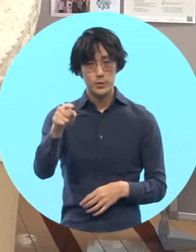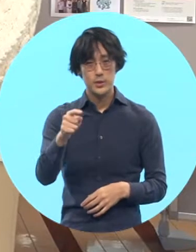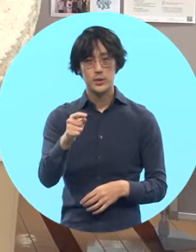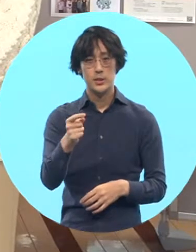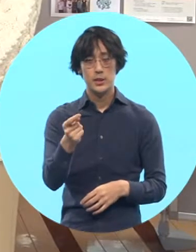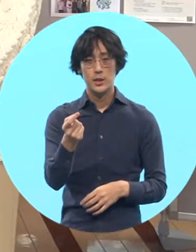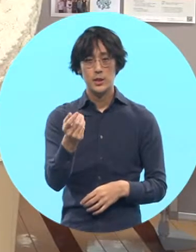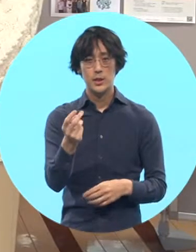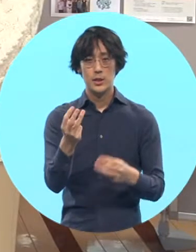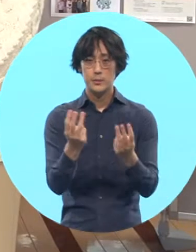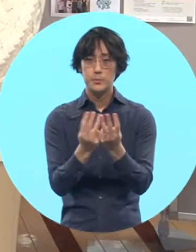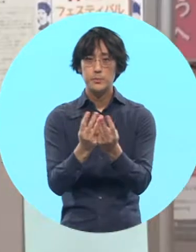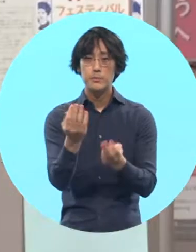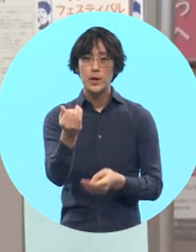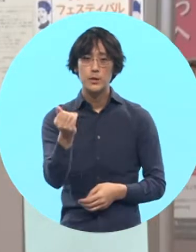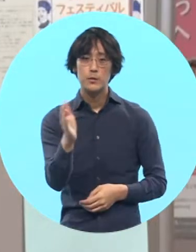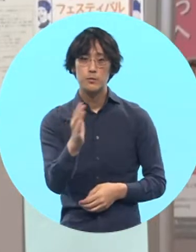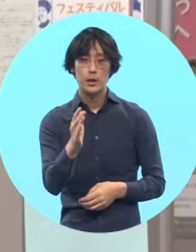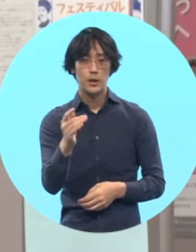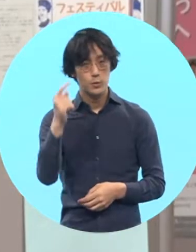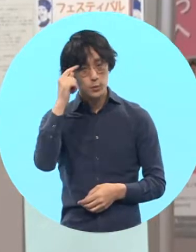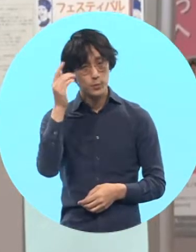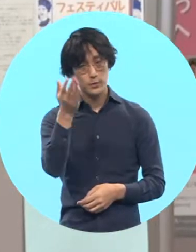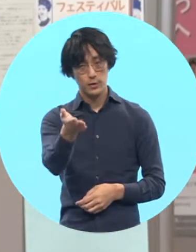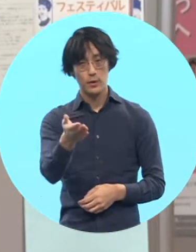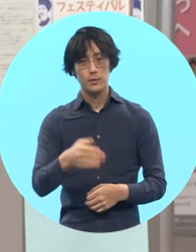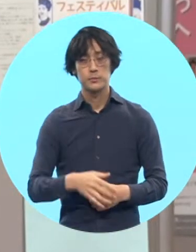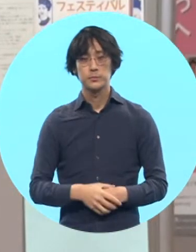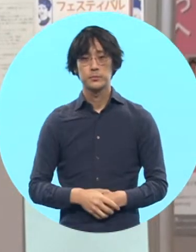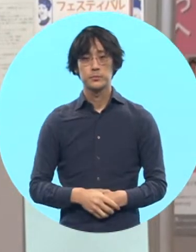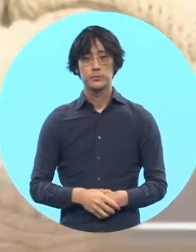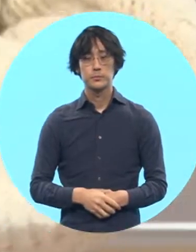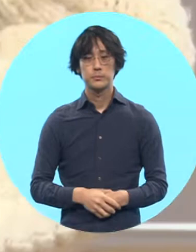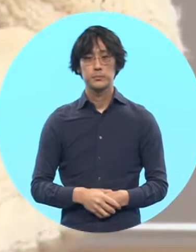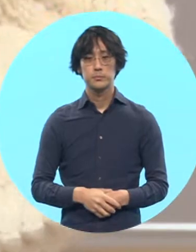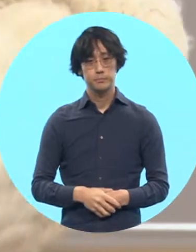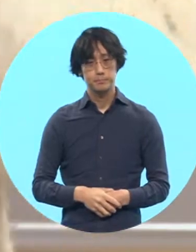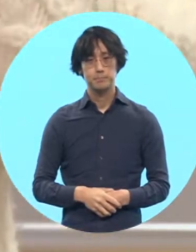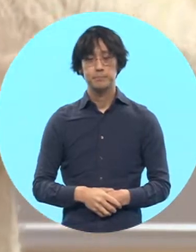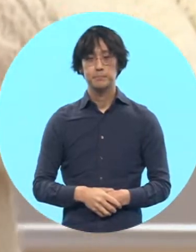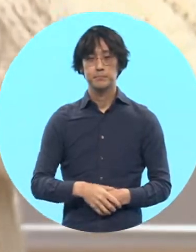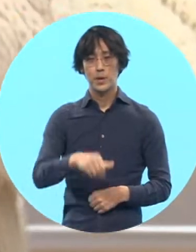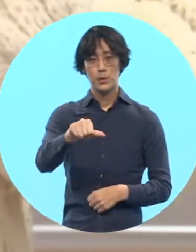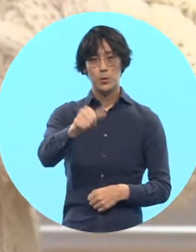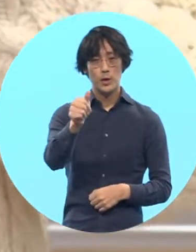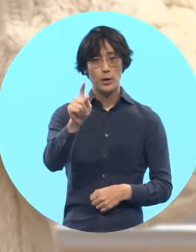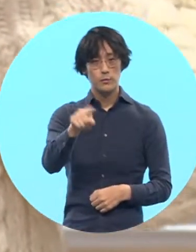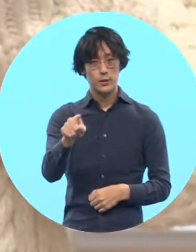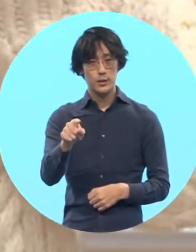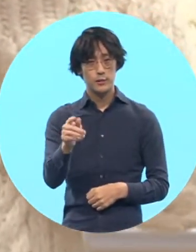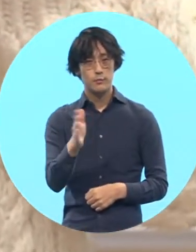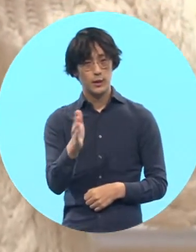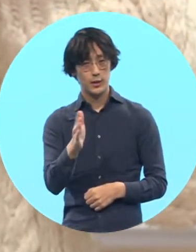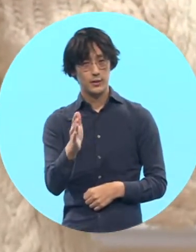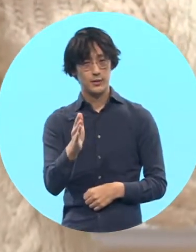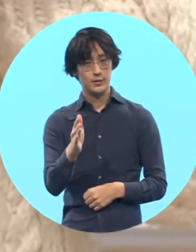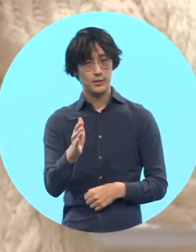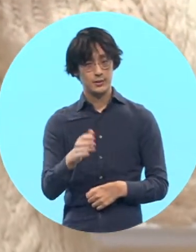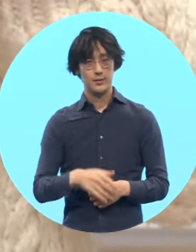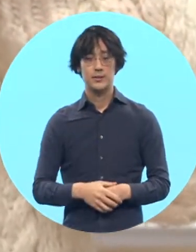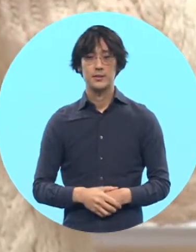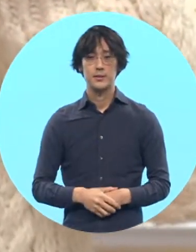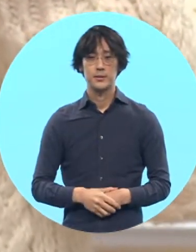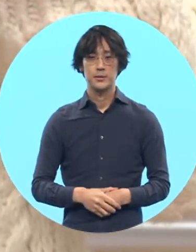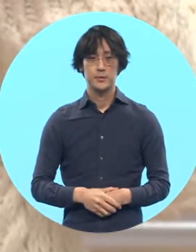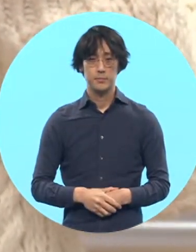人の方がお住まいだと思いますか？ 金沢市に、はい、500人ほどじゃないですか？